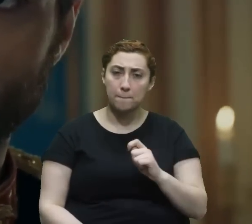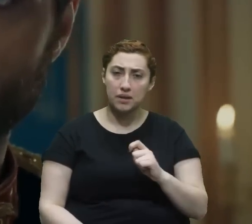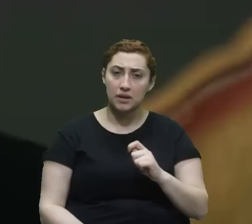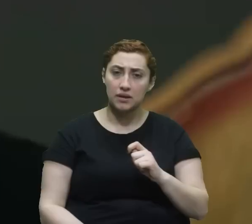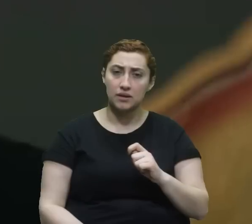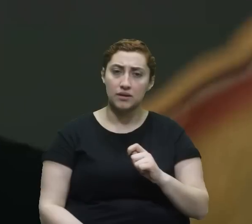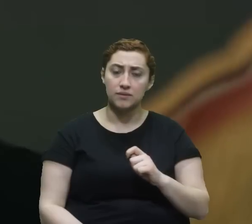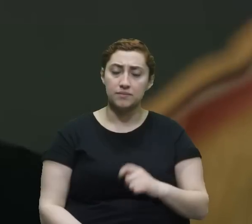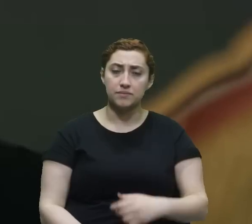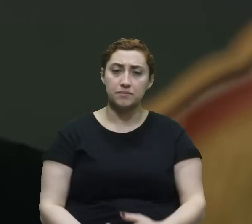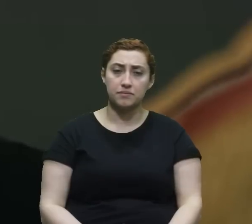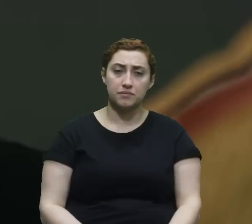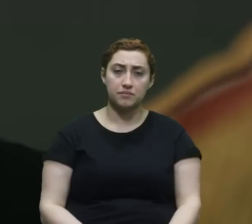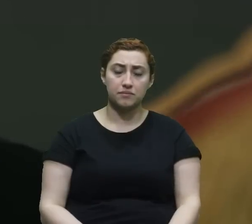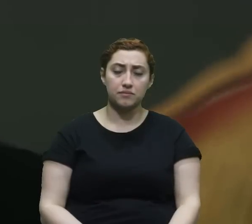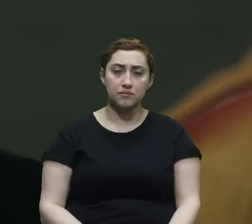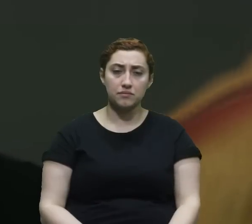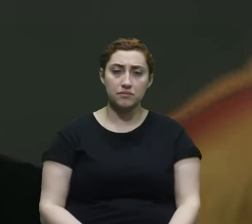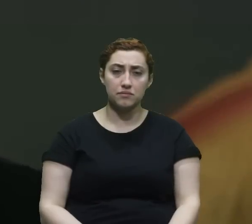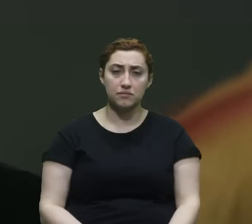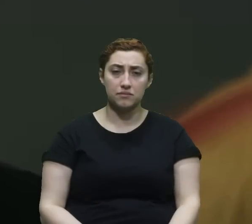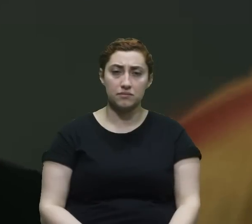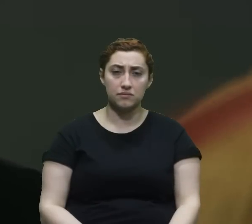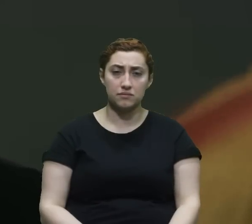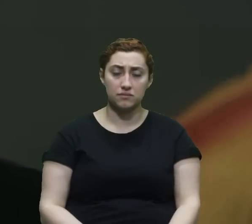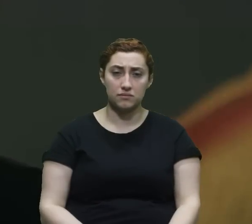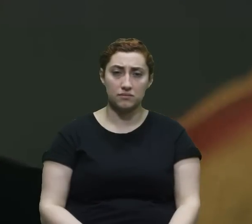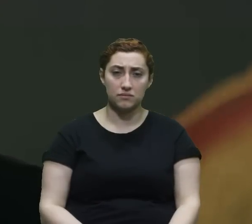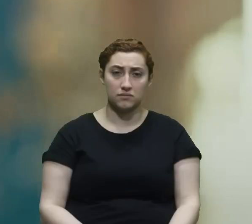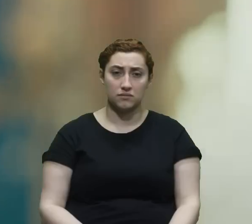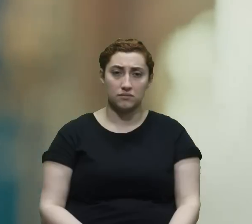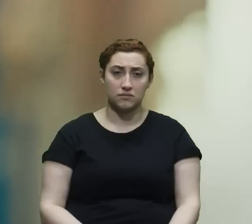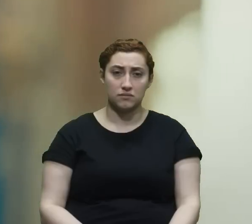yaptı? Ali'nin kederli bakışları yerde ayakta zor duruyor.